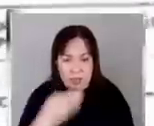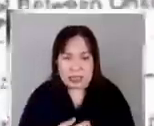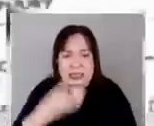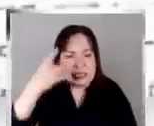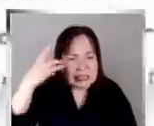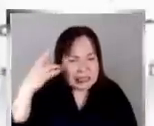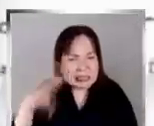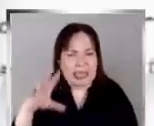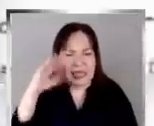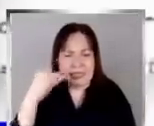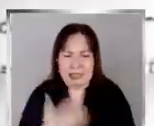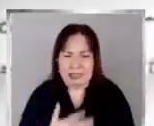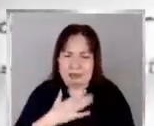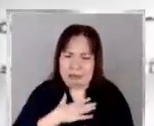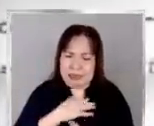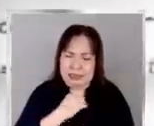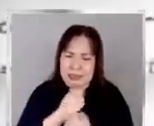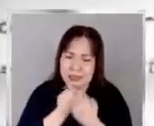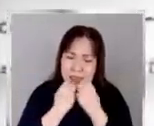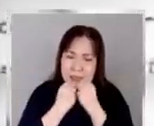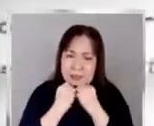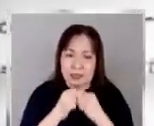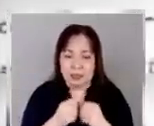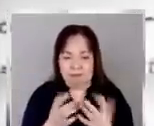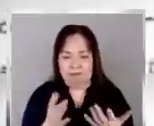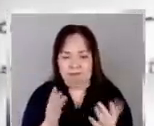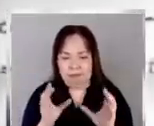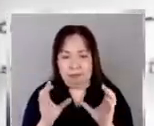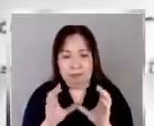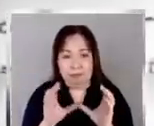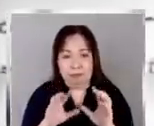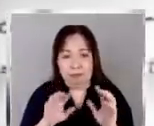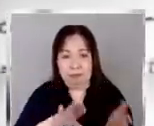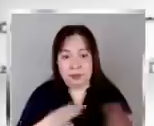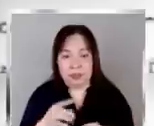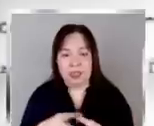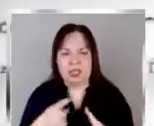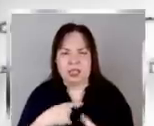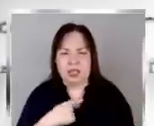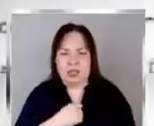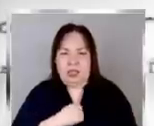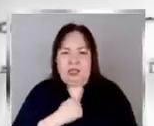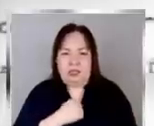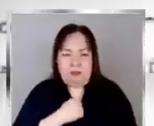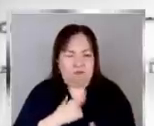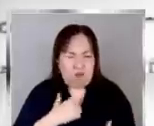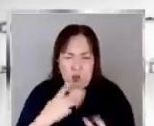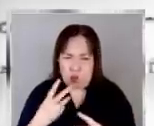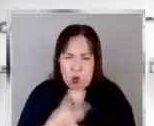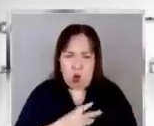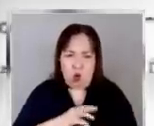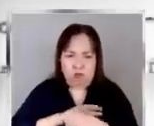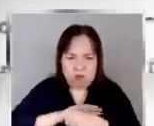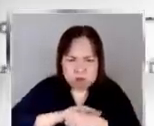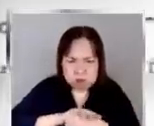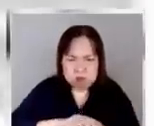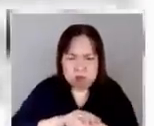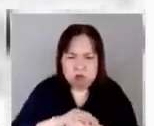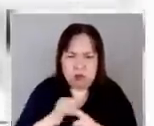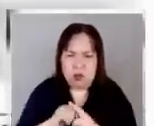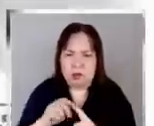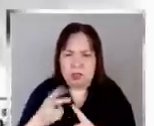yun. Sa death certificate ni Ronel, ang kanyang ikinamatay ay severe acute respiratory distress secondary to indirect lung